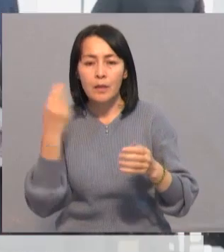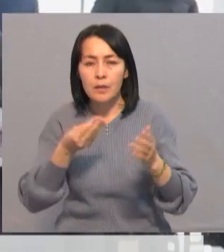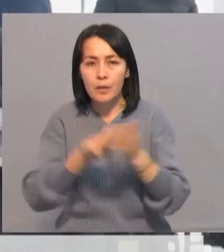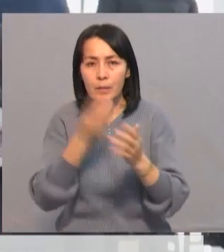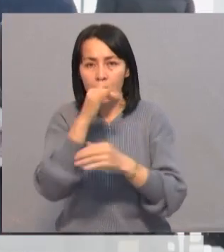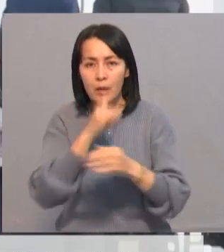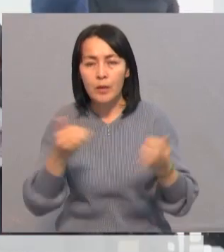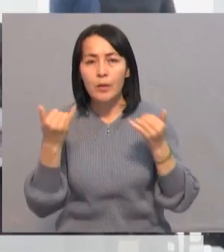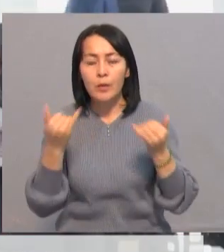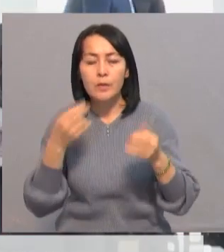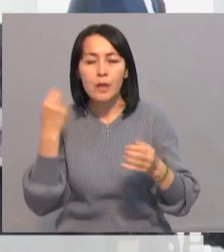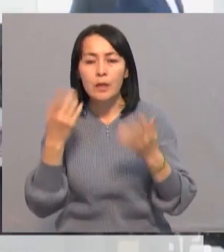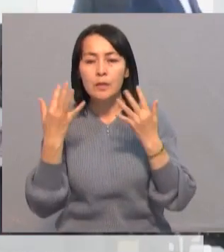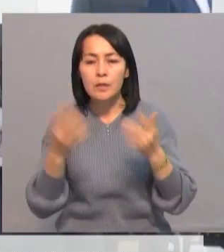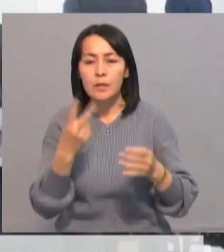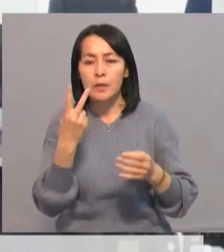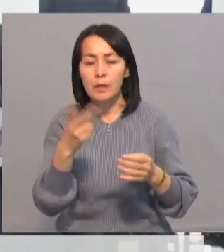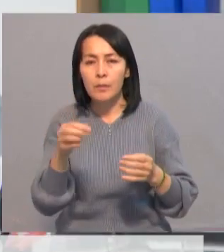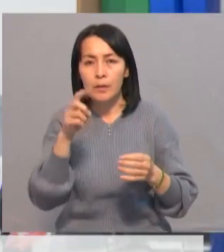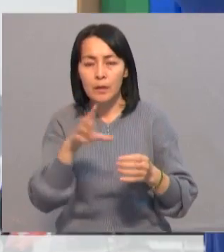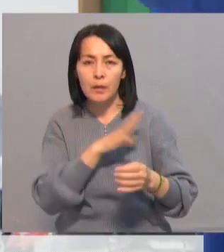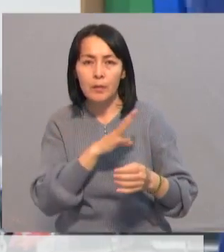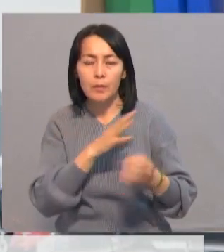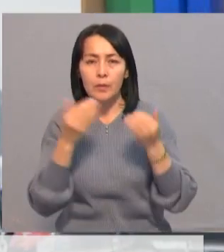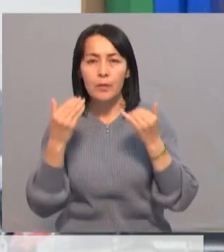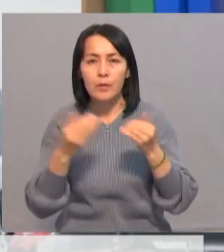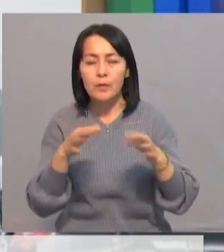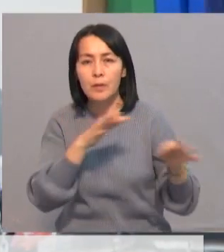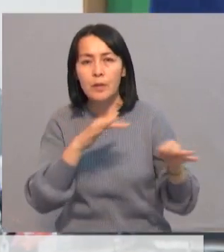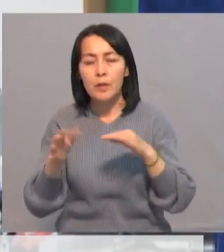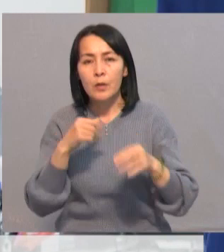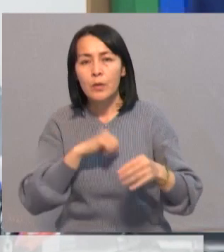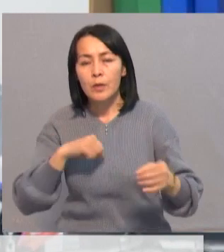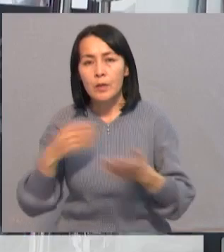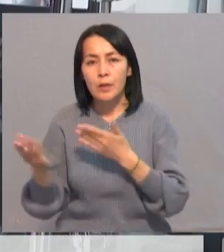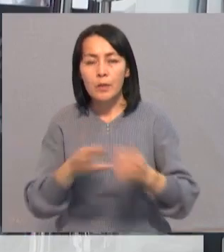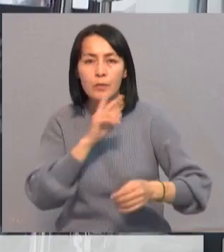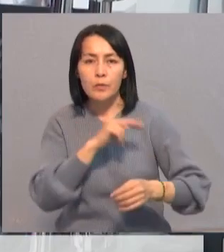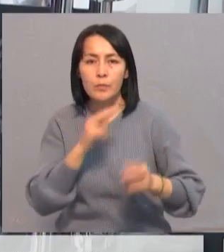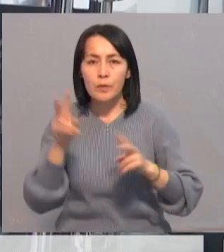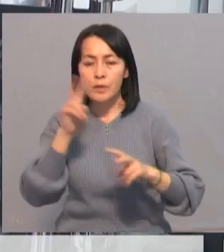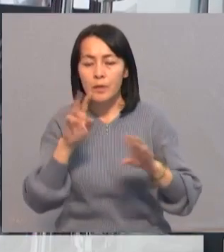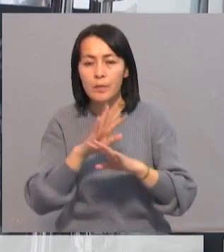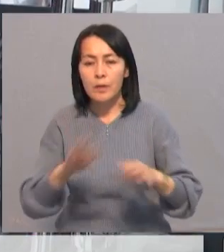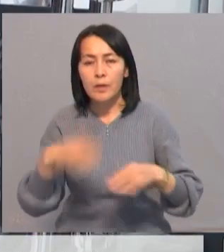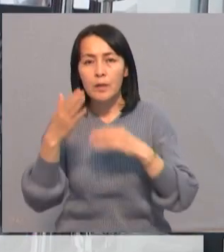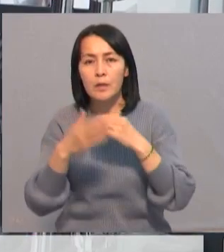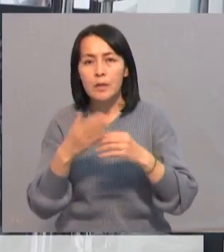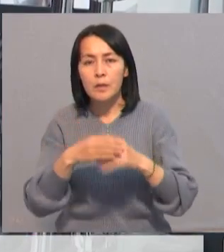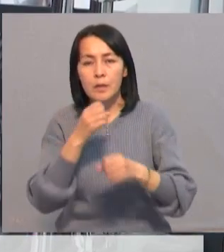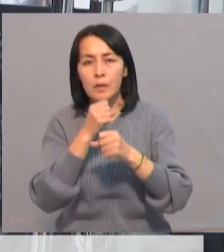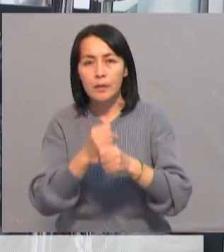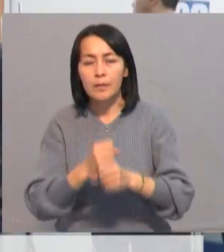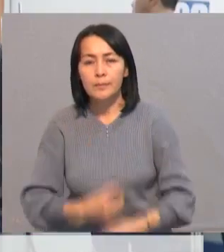отыр. Олардың қарыз сомасы 2 миллиард теңгеге жеткен. Жәрмеңкеге ерікті түрде келіп жұмысқа орналаспағандардың жазасы